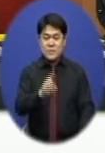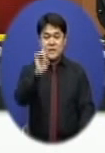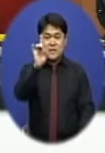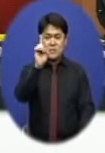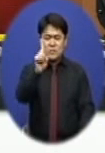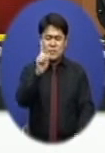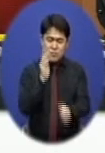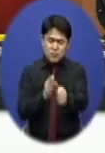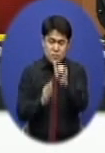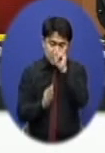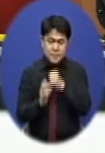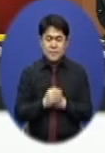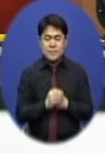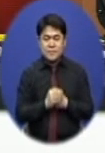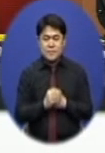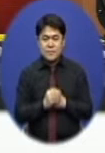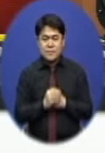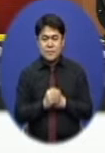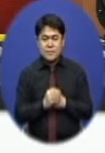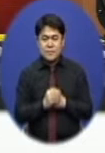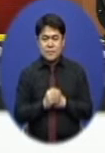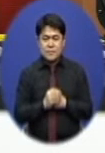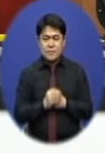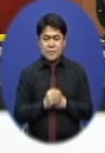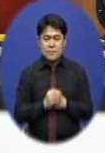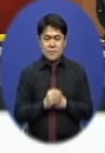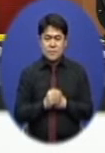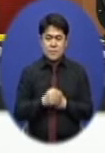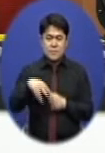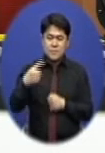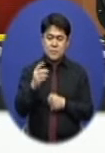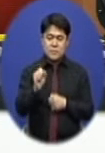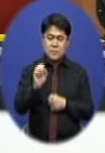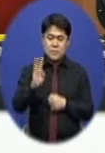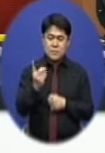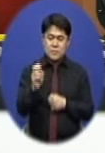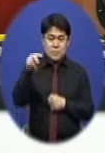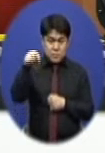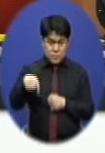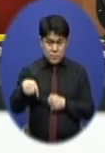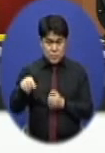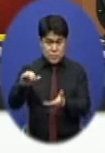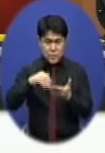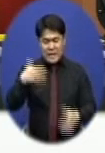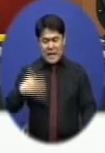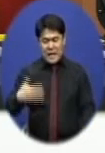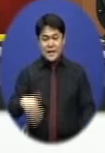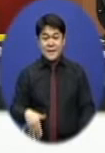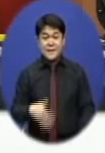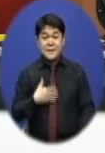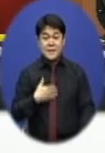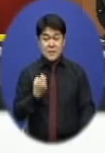또 부탁드릴게요. 예. 예, 송봉수님 것도 저번에 보내주신다 했는데 기다렸는데 아직 안 왔네요. 아이, 그랬어요? 네. 예.